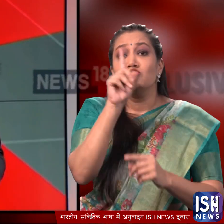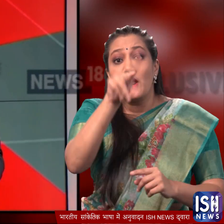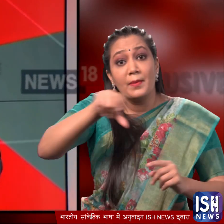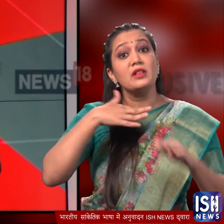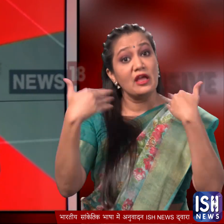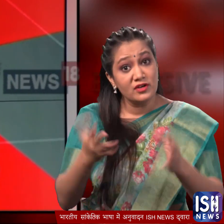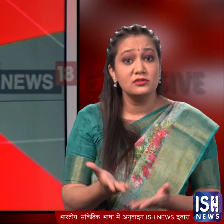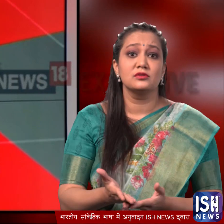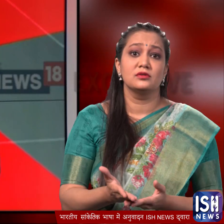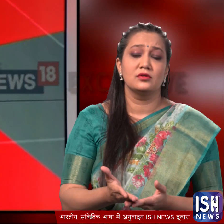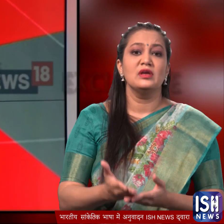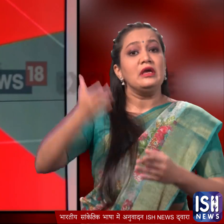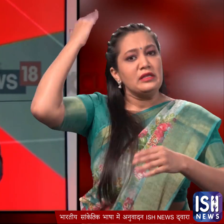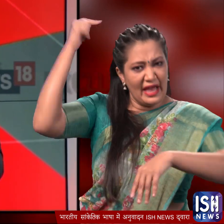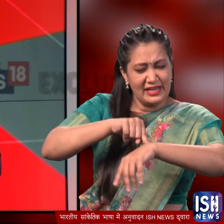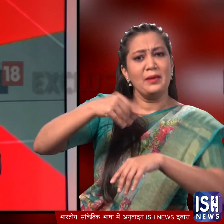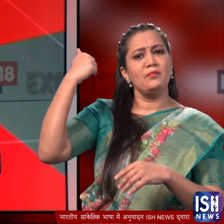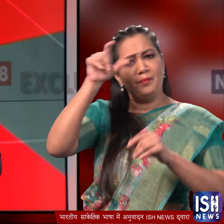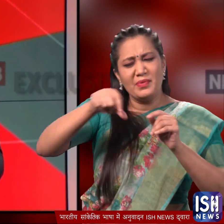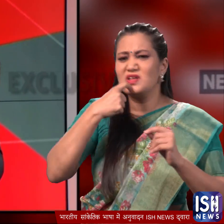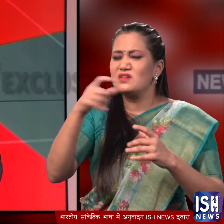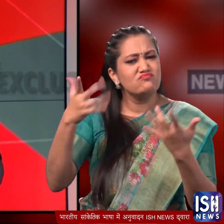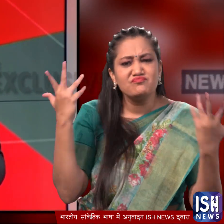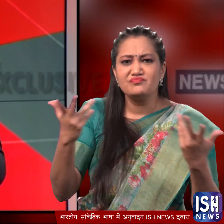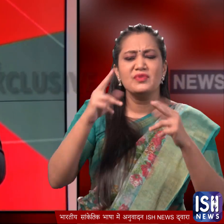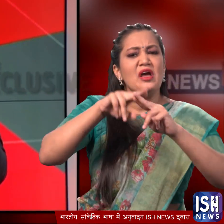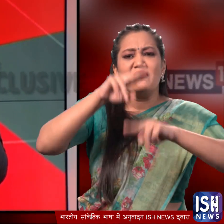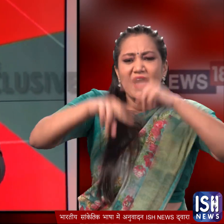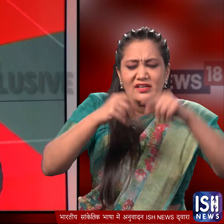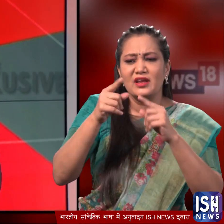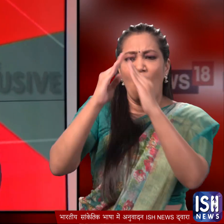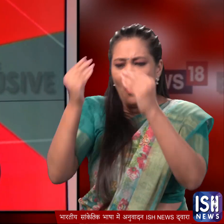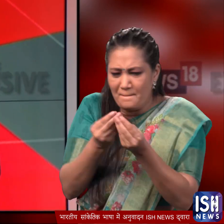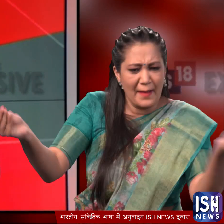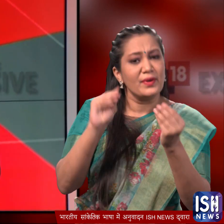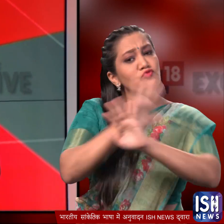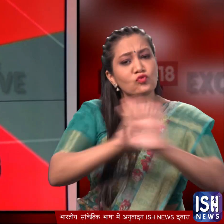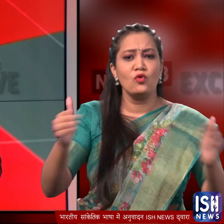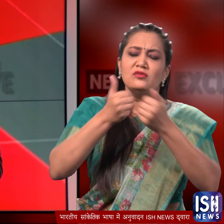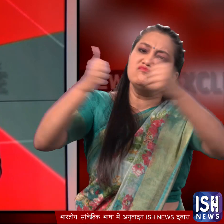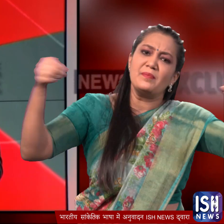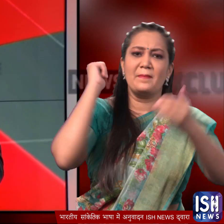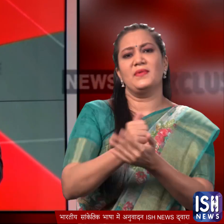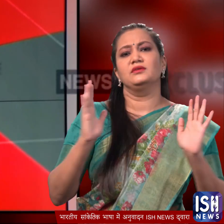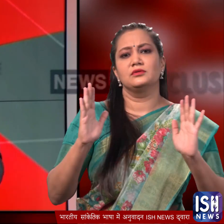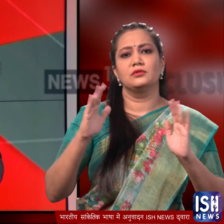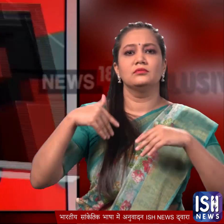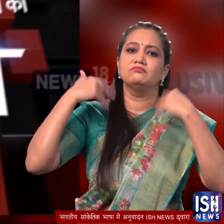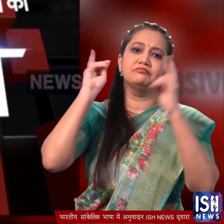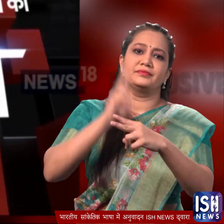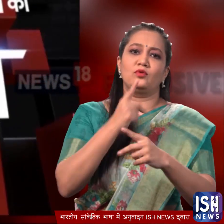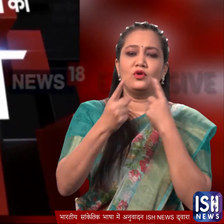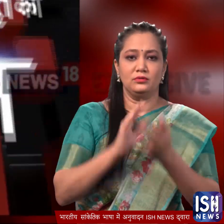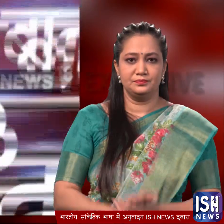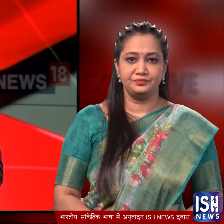1 दर्जन लोगों की जान चली गई थी। उस वक्त भी मांग उठी थी कि फैक्ट्रियों को रिहायशी इलाकों से दूर किया जाए, लेकिन बात आगे बढ़ी